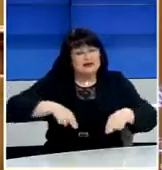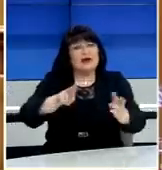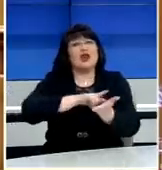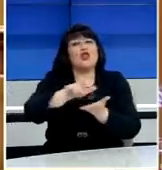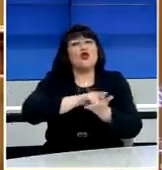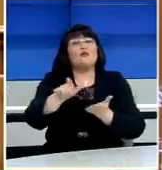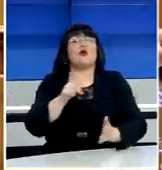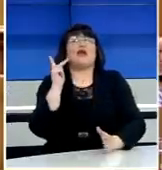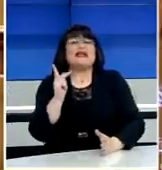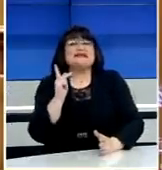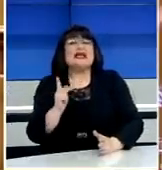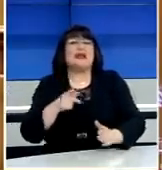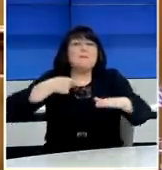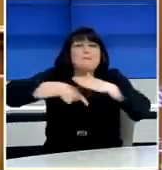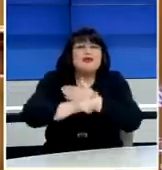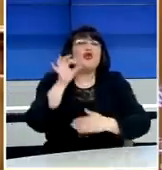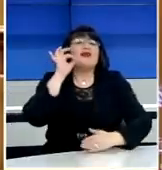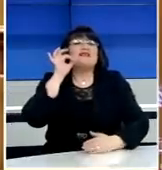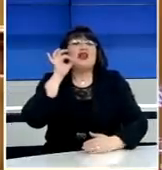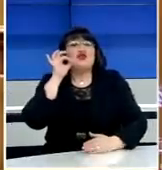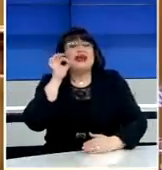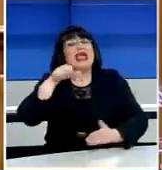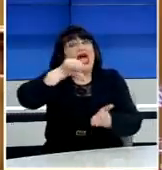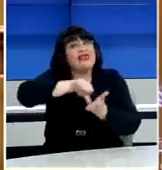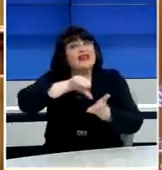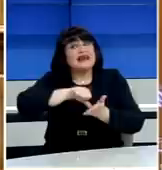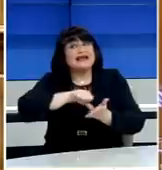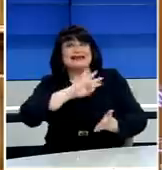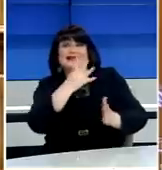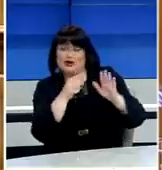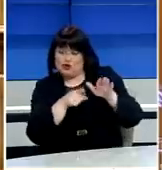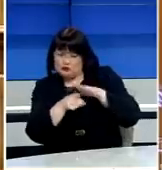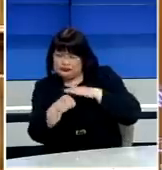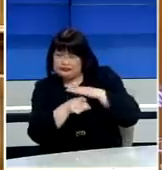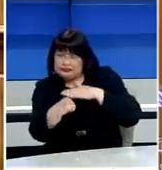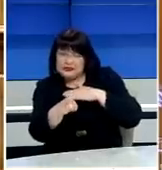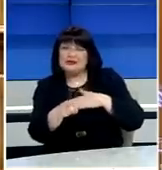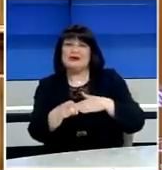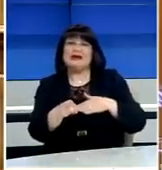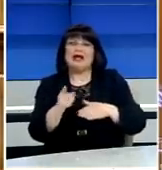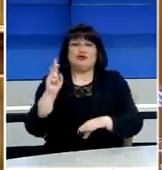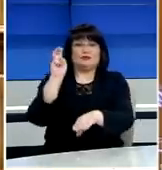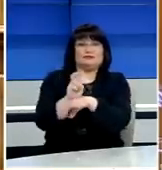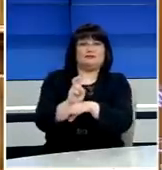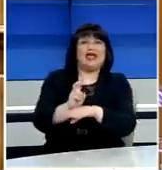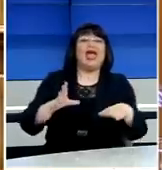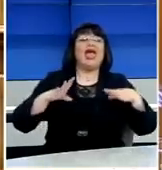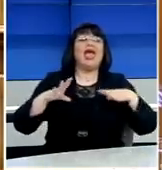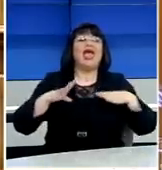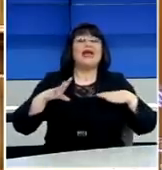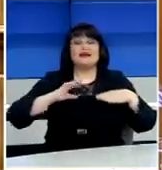αεροδρόμιο Καστελίου, μετρό Θεσσαλονίκης, γραμμή 4 του μετρό της Αθήνας, είχαν εξασφαλισμένους πόρους και